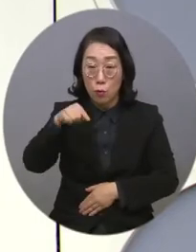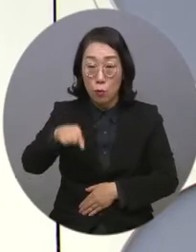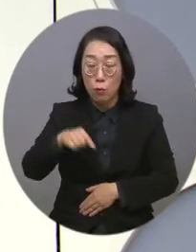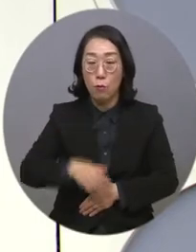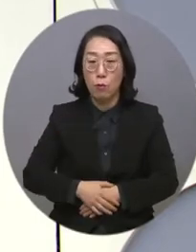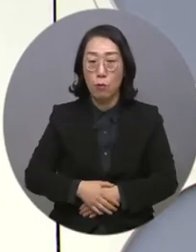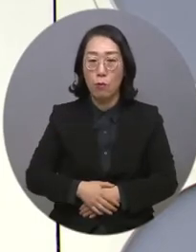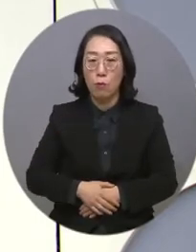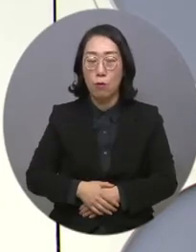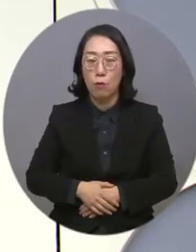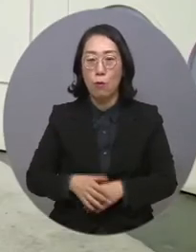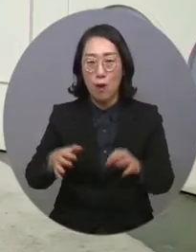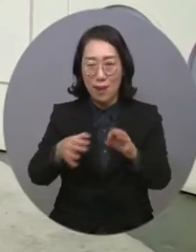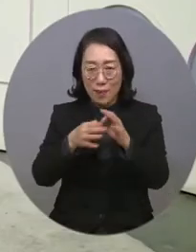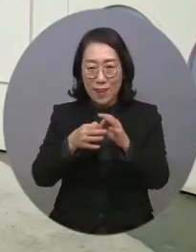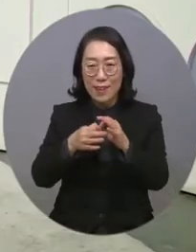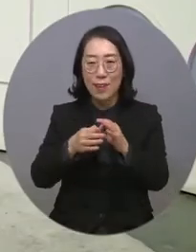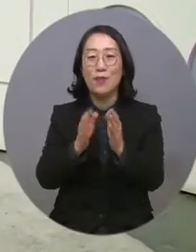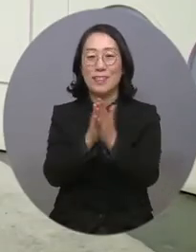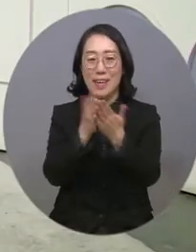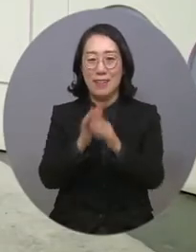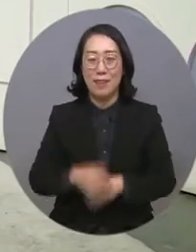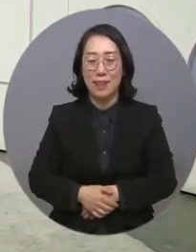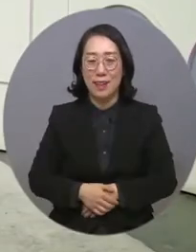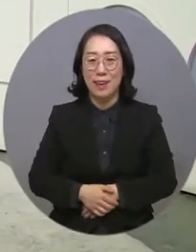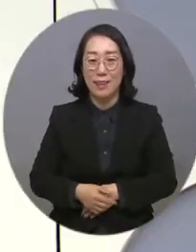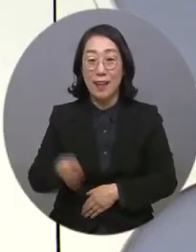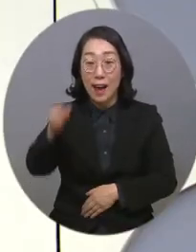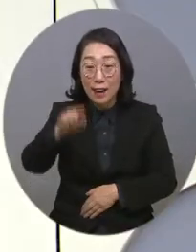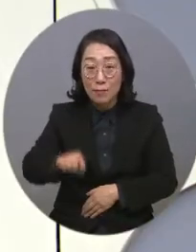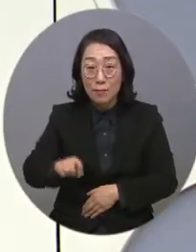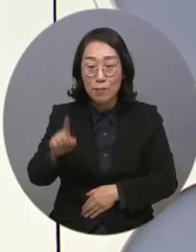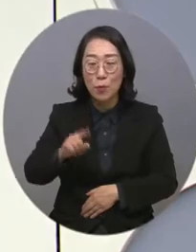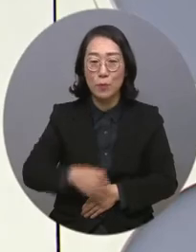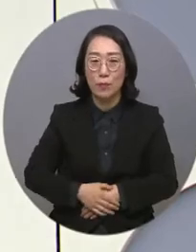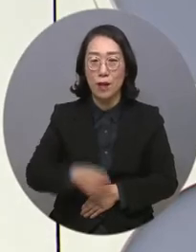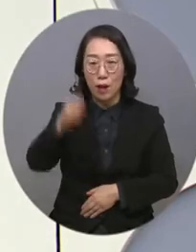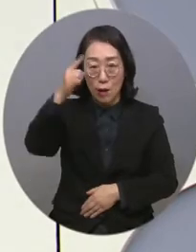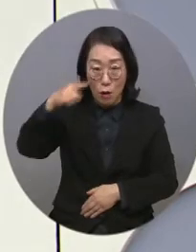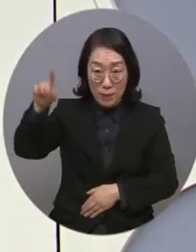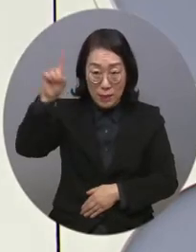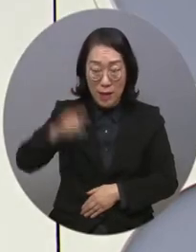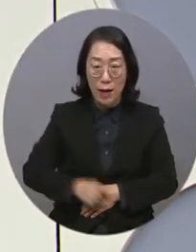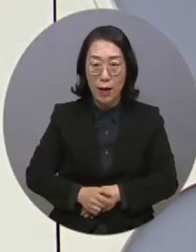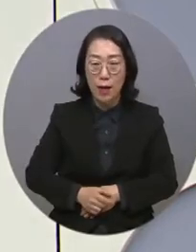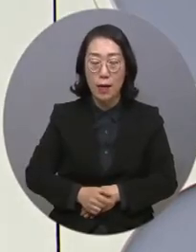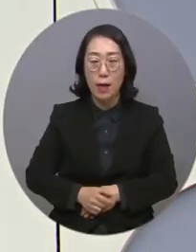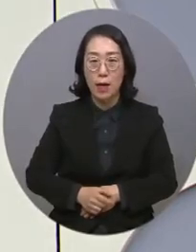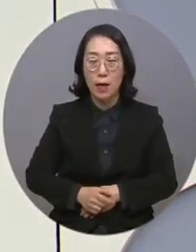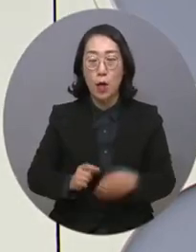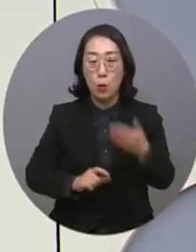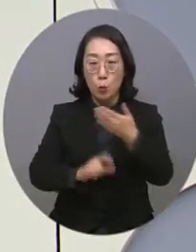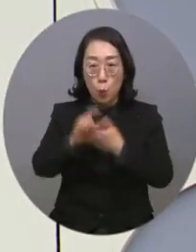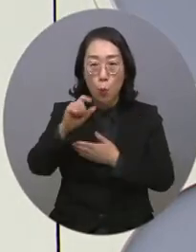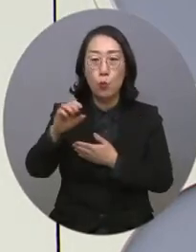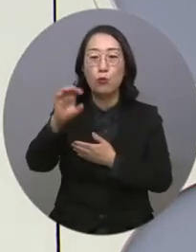대한 저서입니다. 네. 그리고 그다음. 아, 요거는 이제 제가 러시아 동유럽 문학 예술 기행이라고 제가